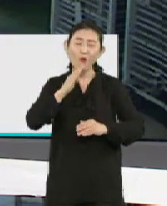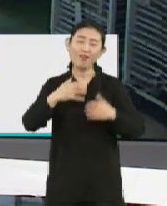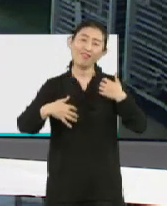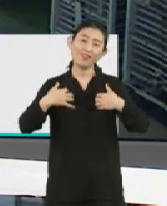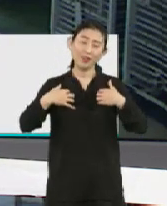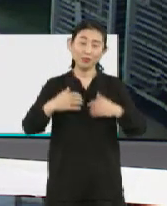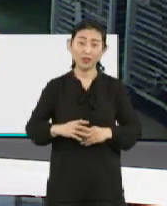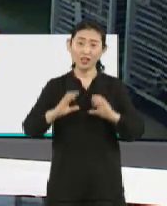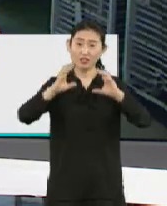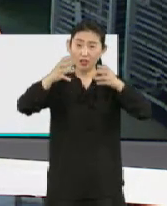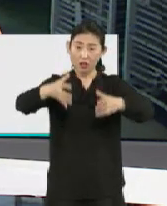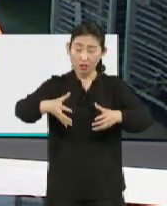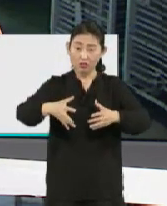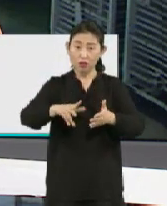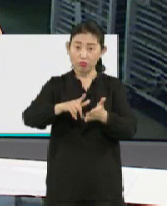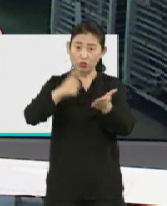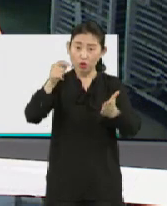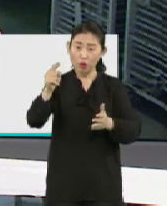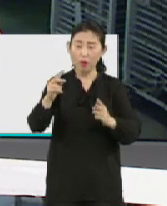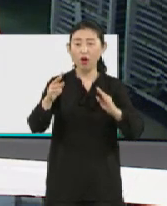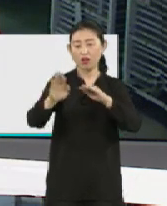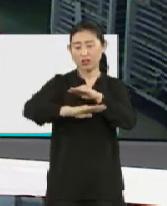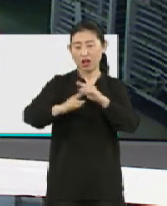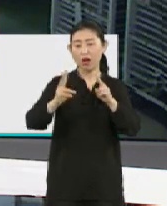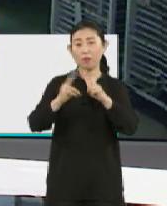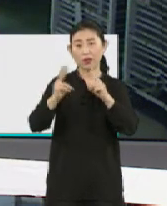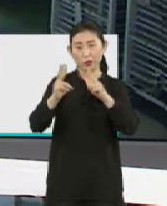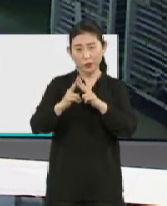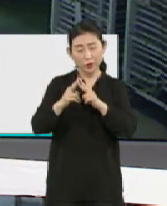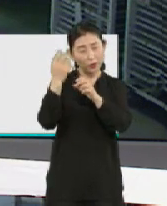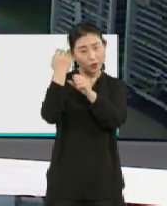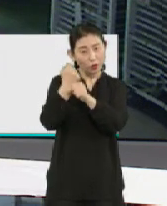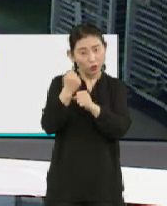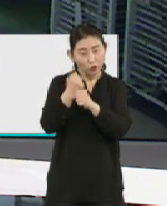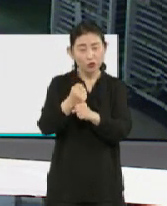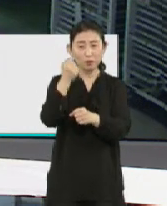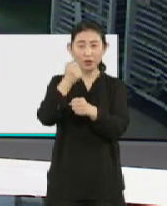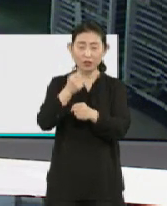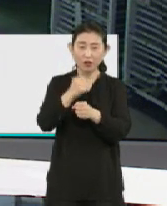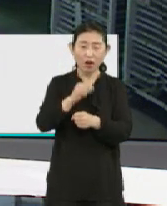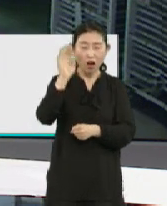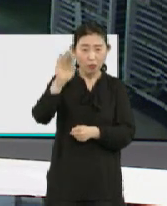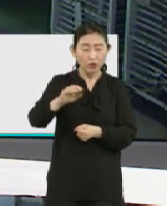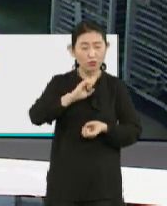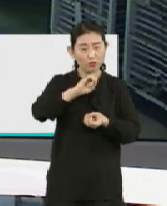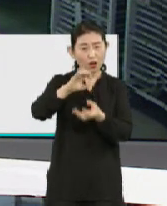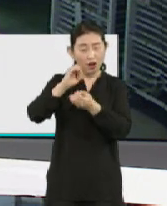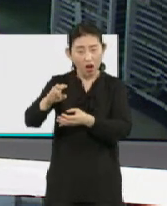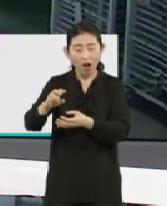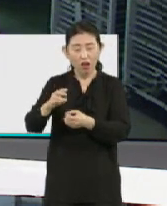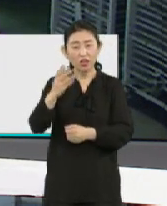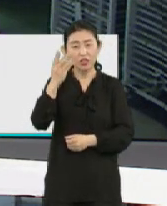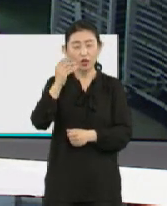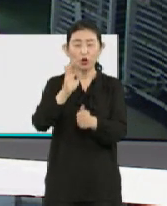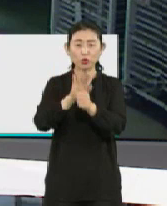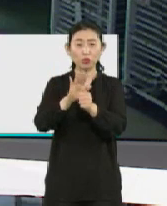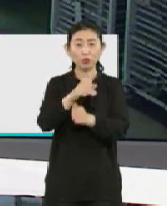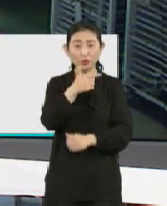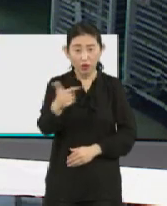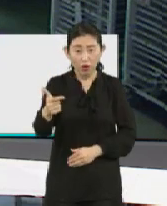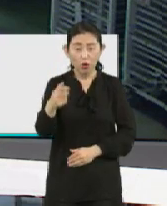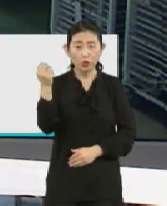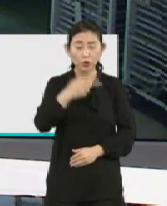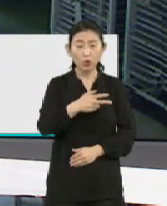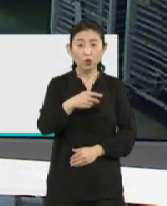전해졌습니다. 세계적 품귀 현상을 빚는 차량 반도체 개발과 수급에 큰 도움이 될 전망인데요. 대기업 부품 센터도